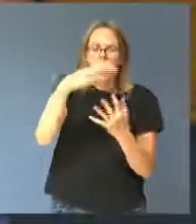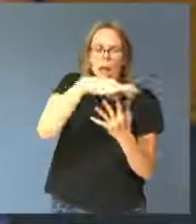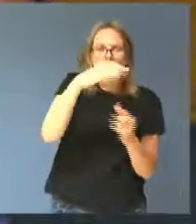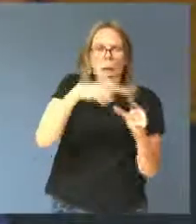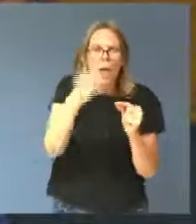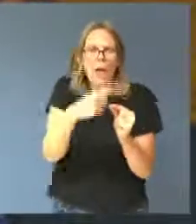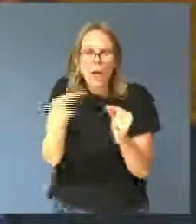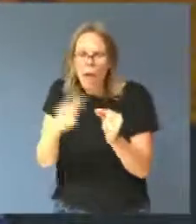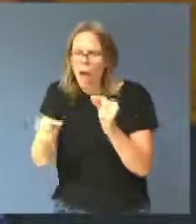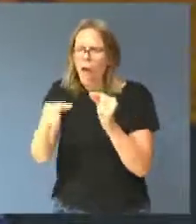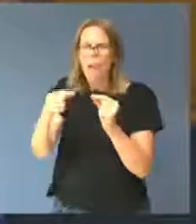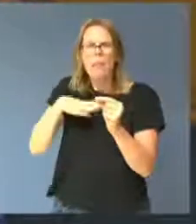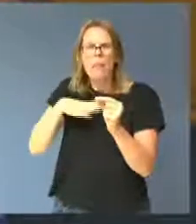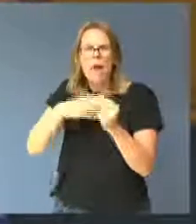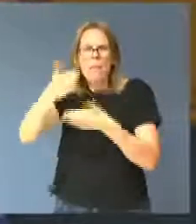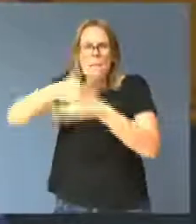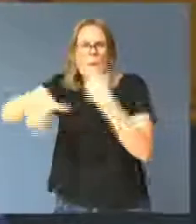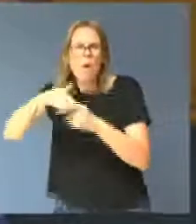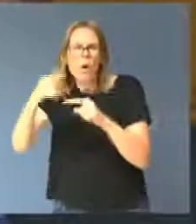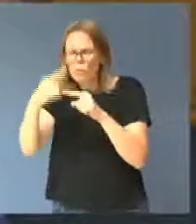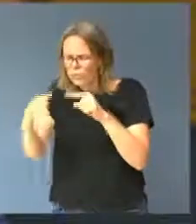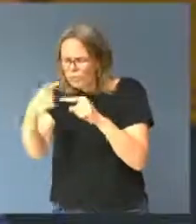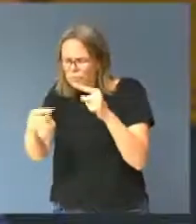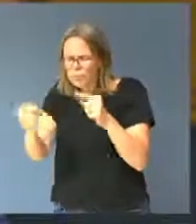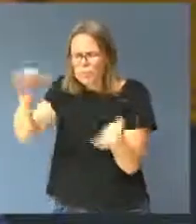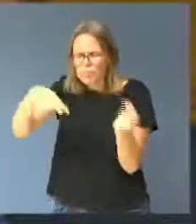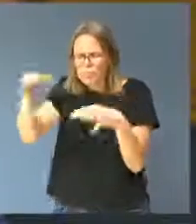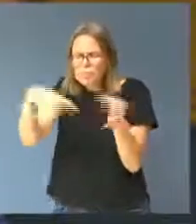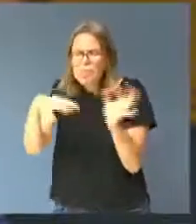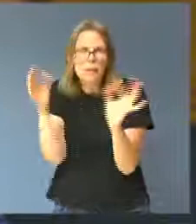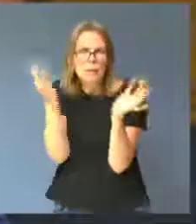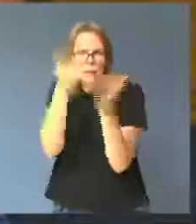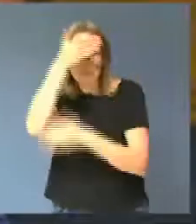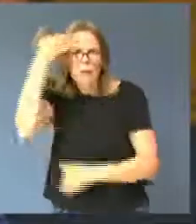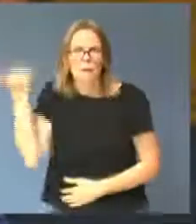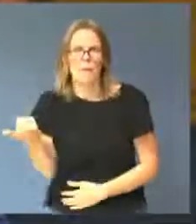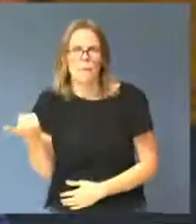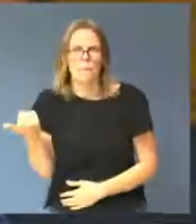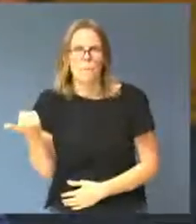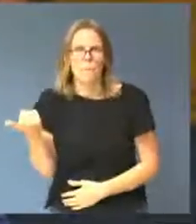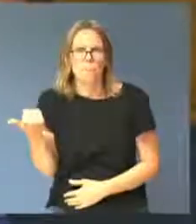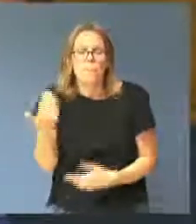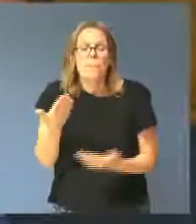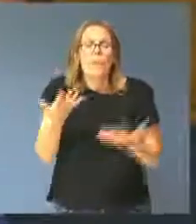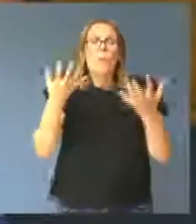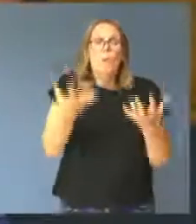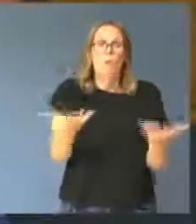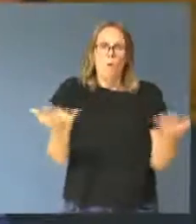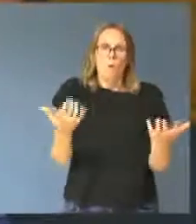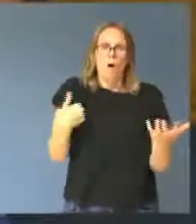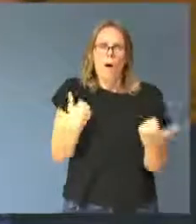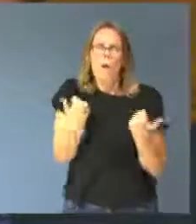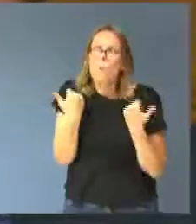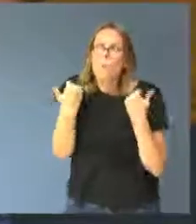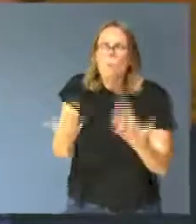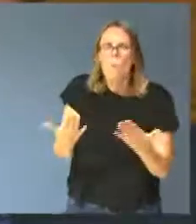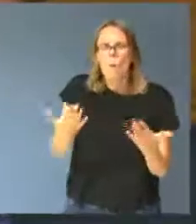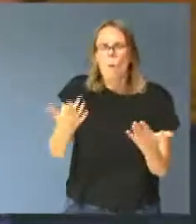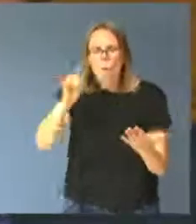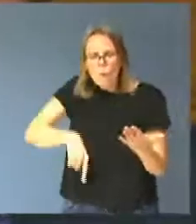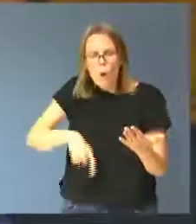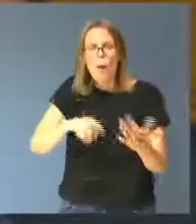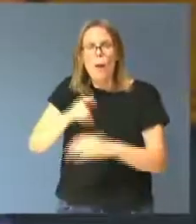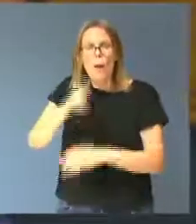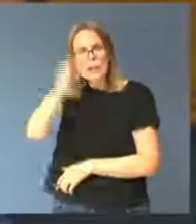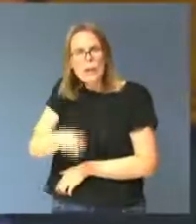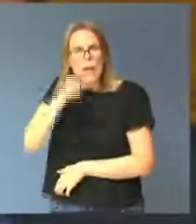cannabis. Et donc, ma proposition est de dire ouvrons le débat. Ouvrons le débat avec des experts et qu'on arrête